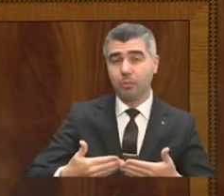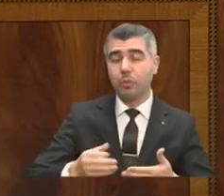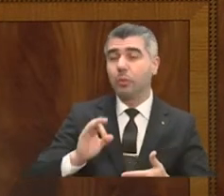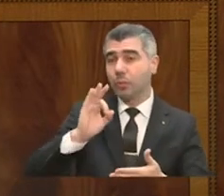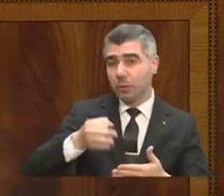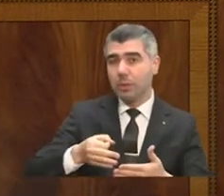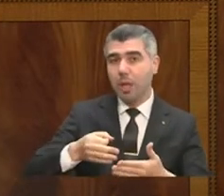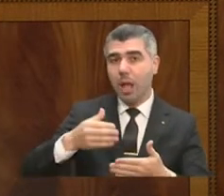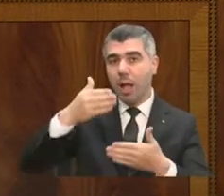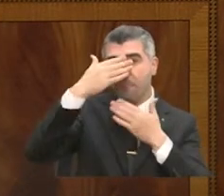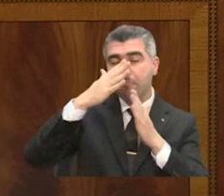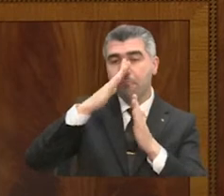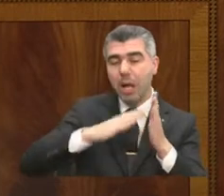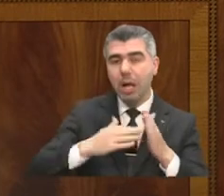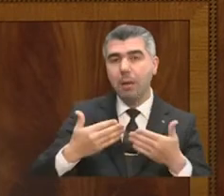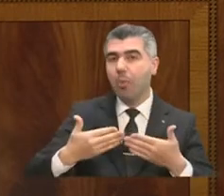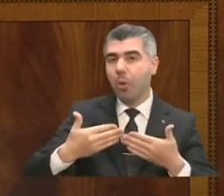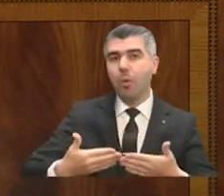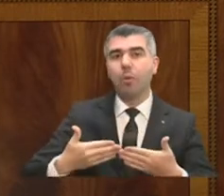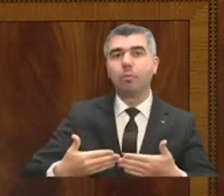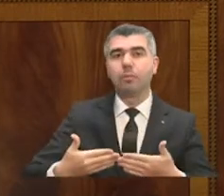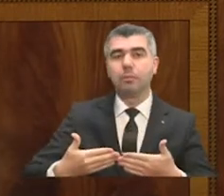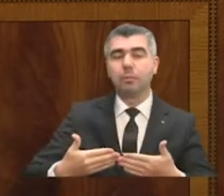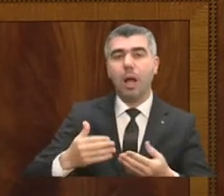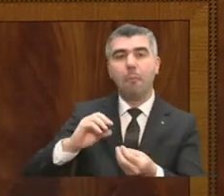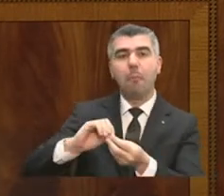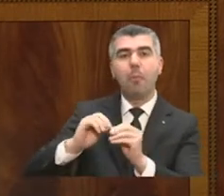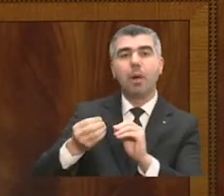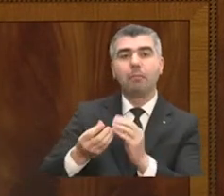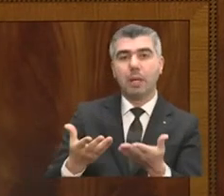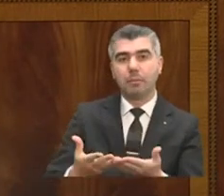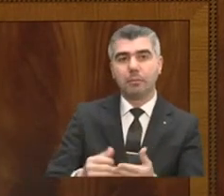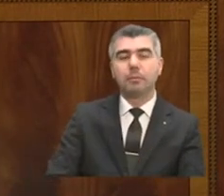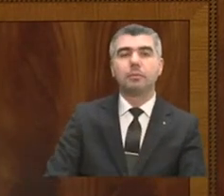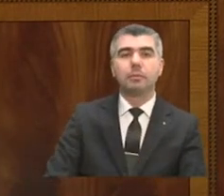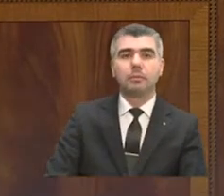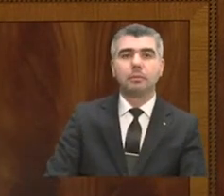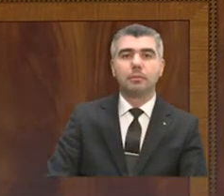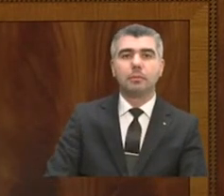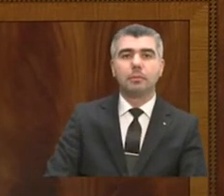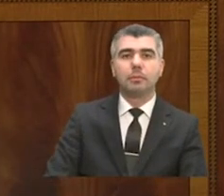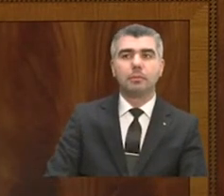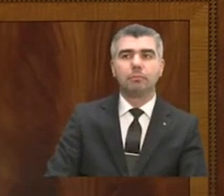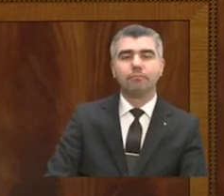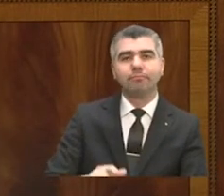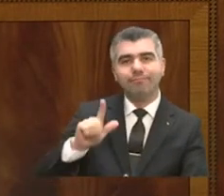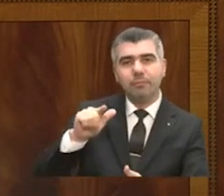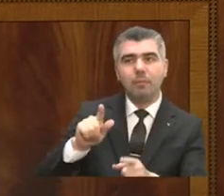indivisibles. Aujourd'hui, le Maroc moderne